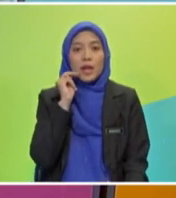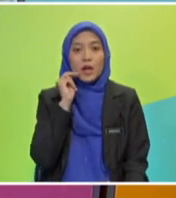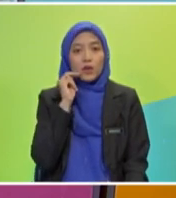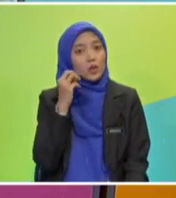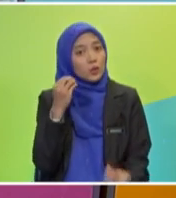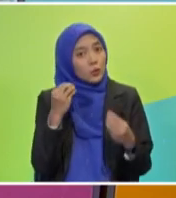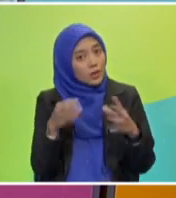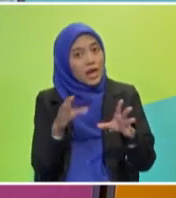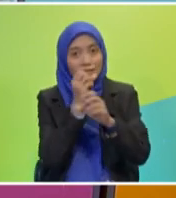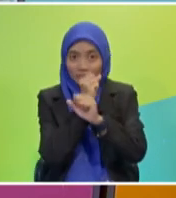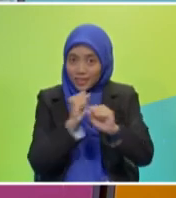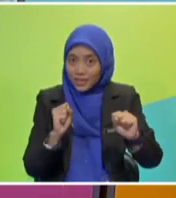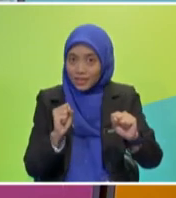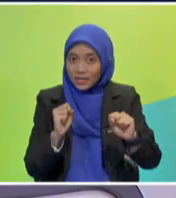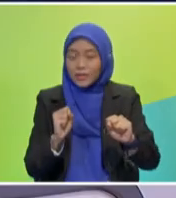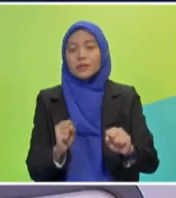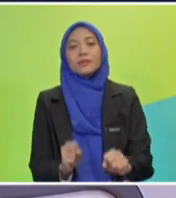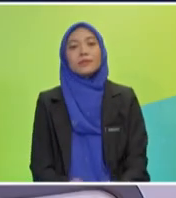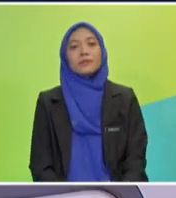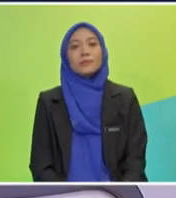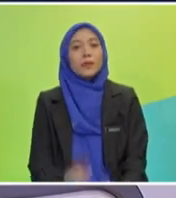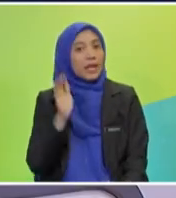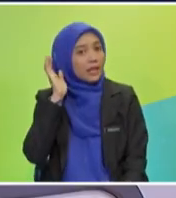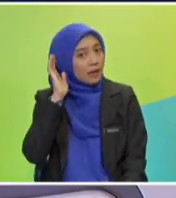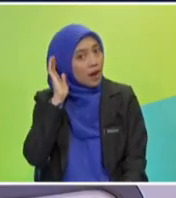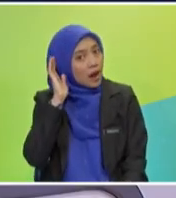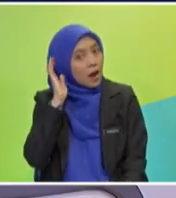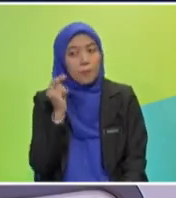bersedia untuk mendengar pesanan yang akan cikgu perdengarkan ini.